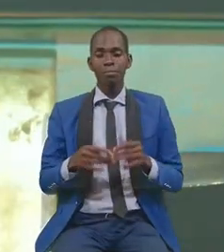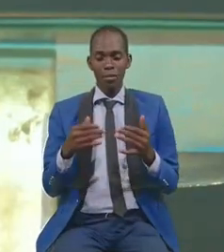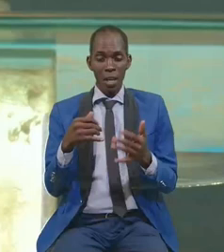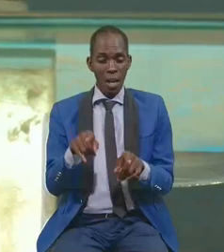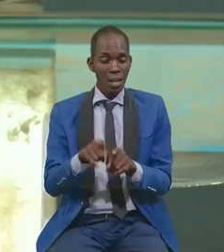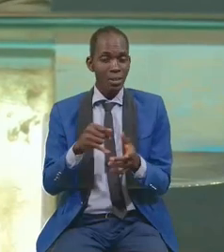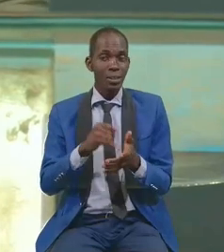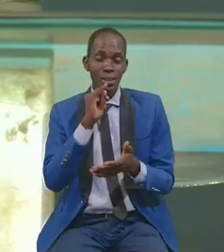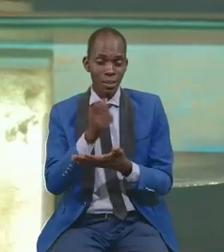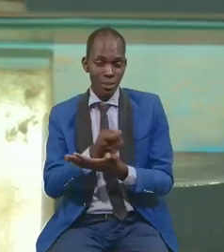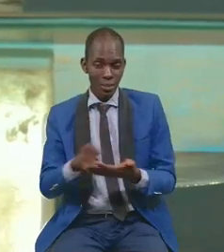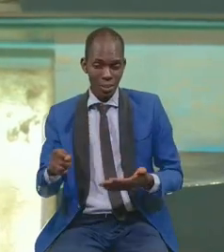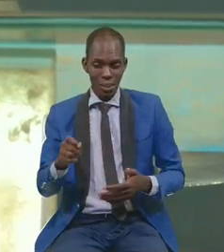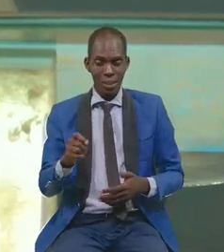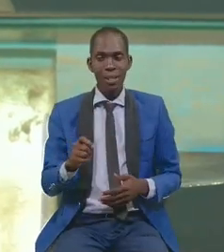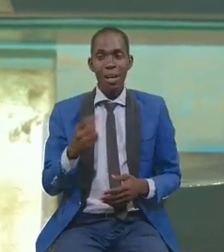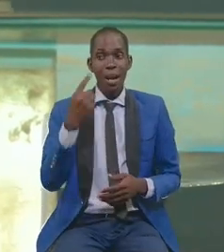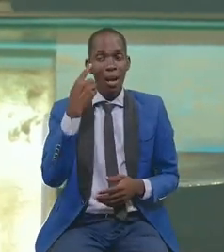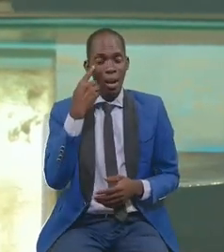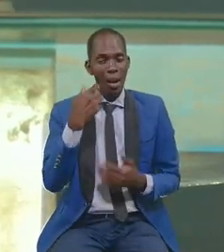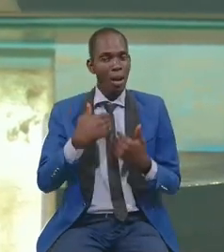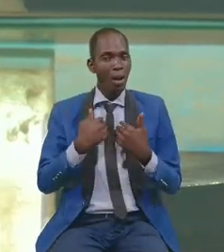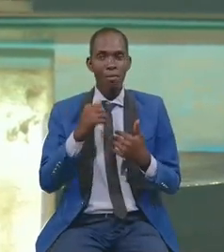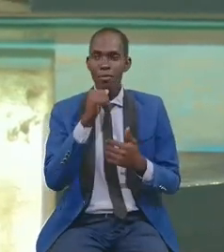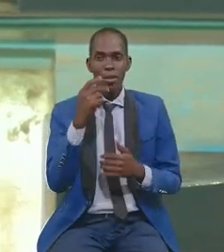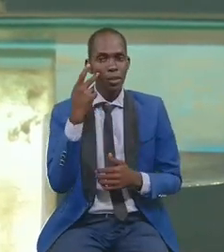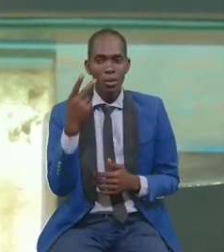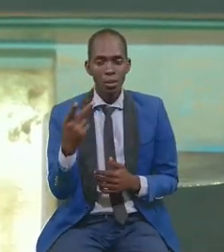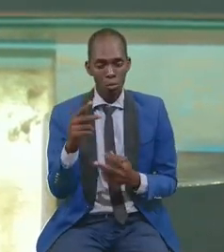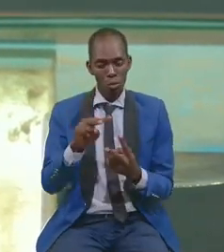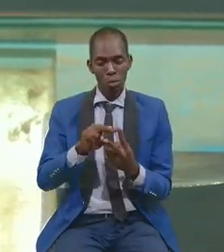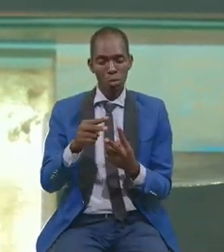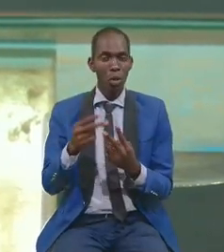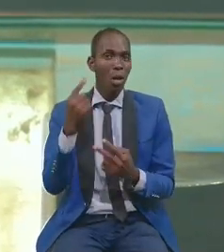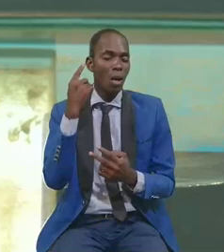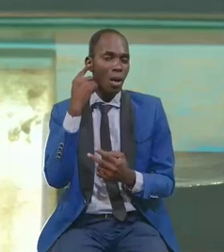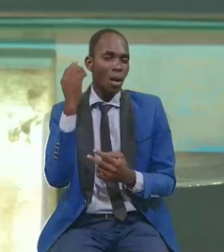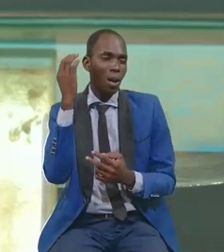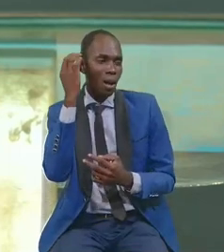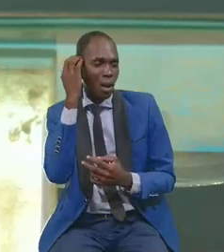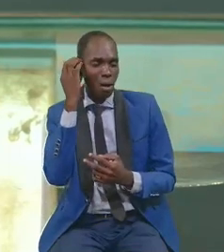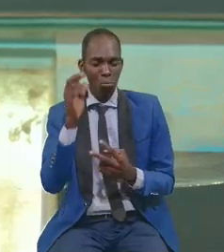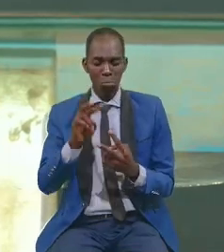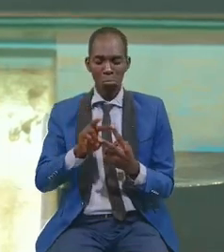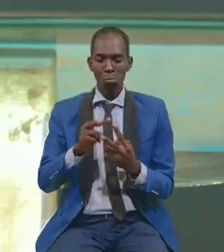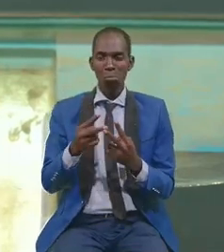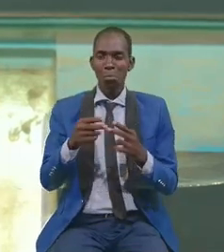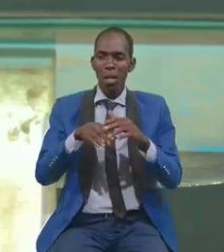Mais comme il est écrit, ce sont des choses que l'œil n'a point vues, que l'oreille n'a